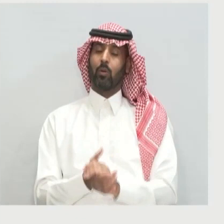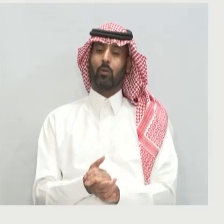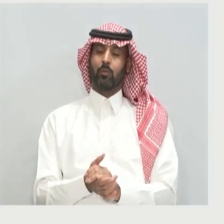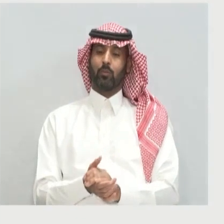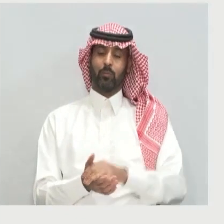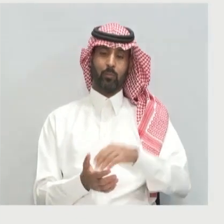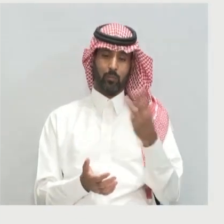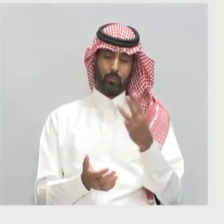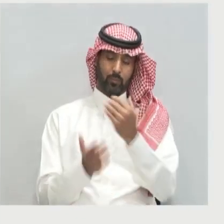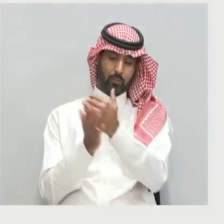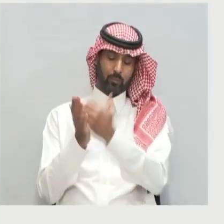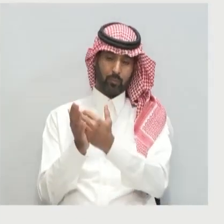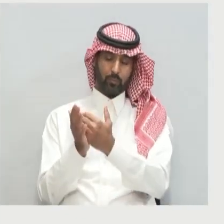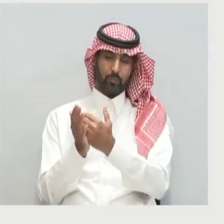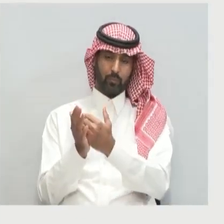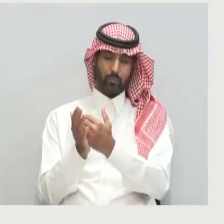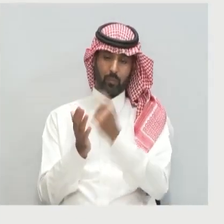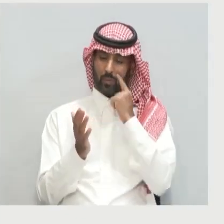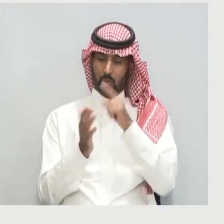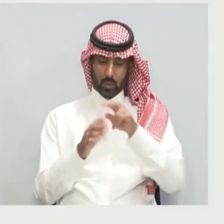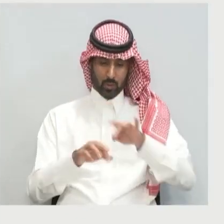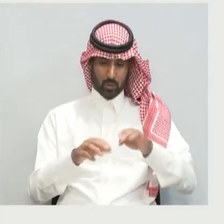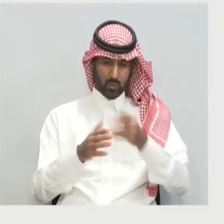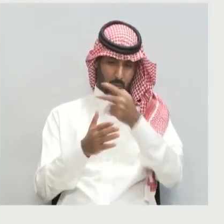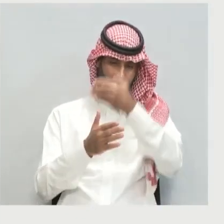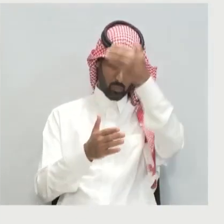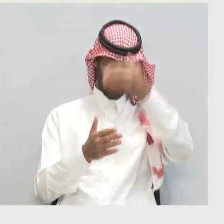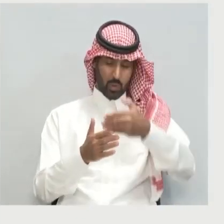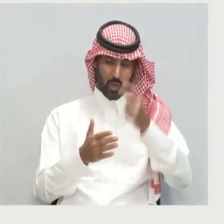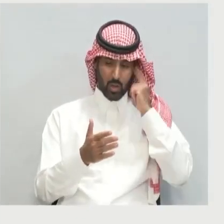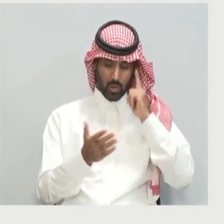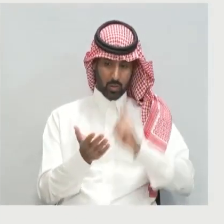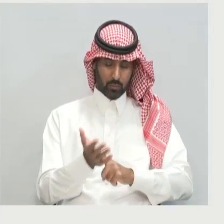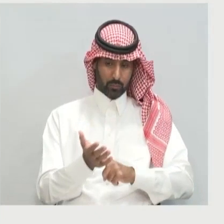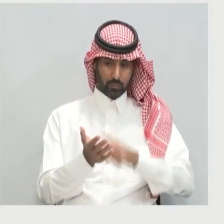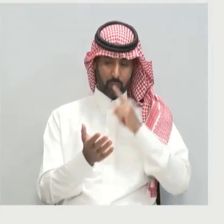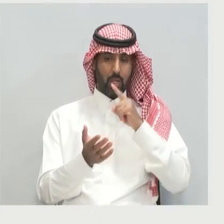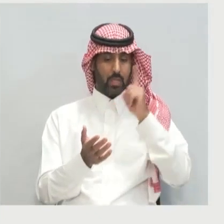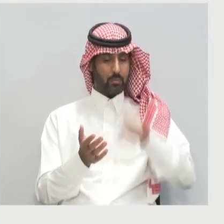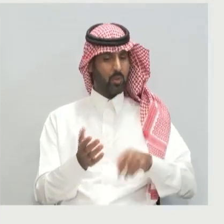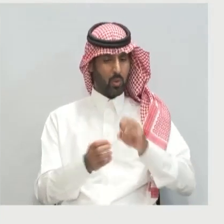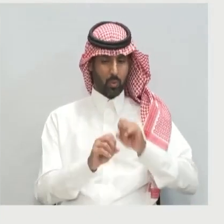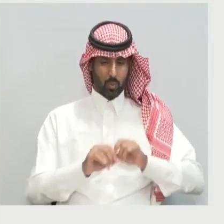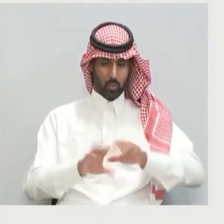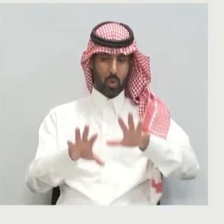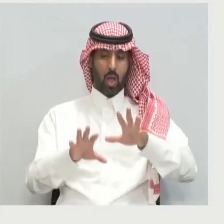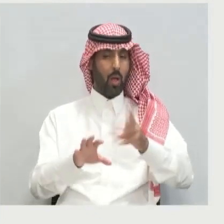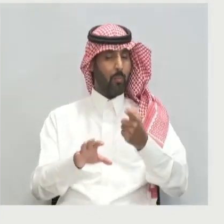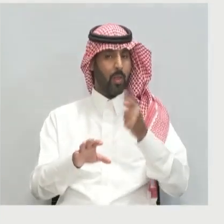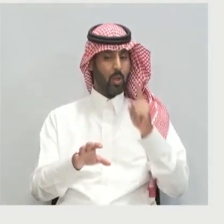ثالث معيار من عندنا عند تصفح شبكه الانترنت تتاكد من وجود تاريخ نشر المعلومات